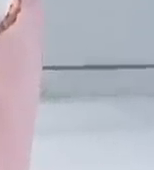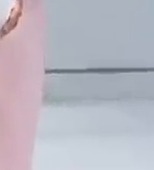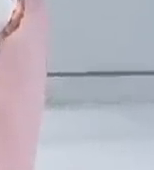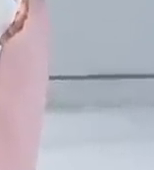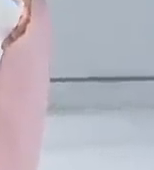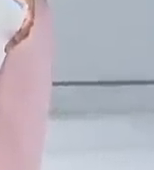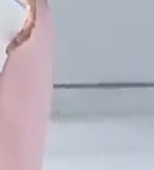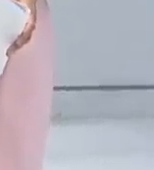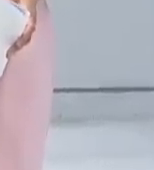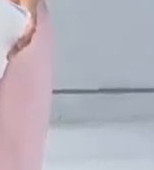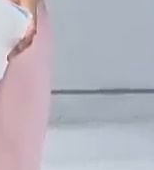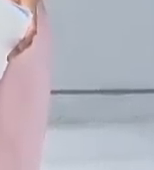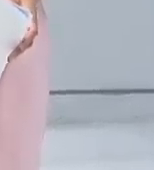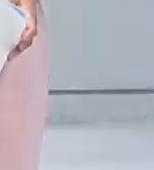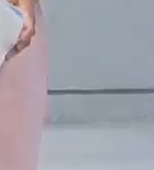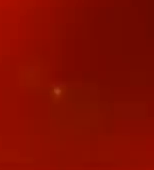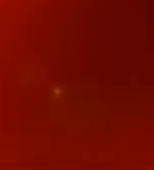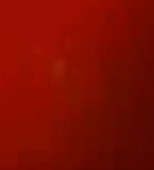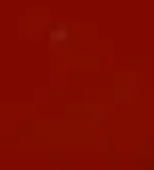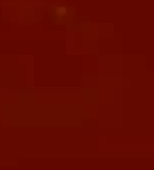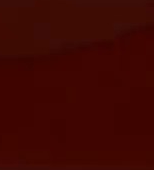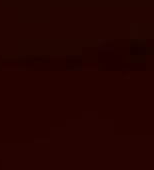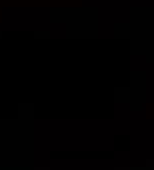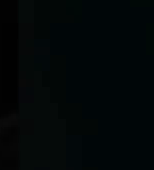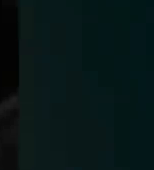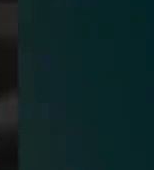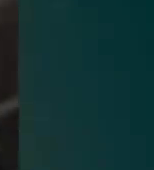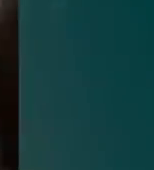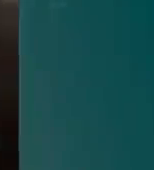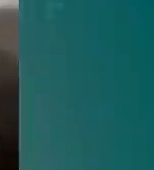ang State of the Nation.